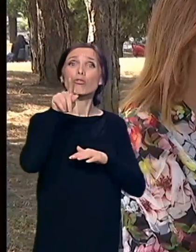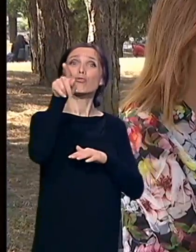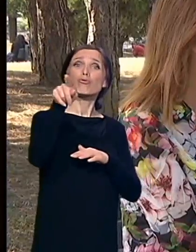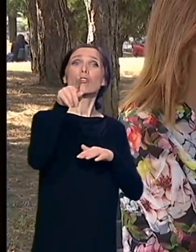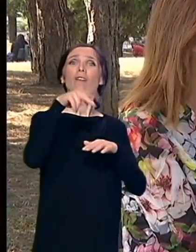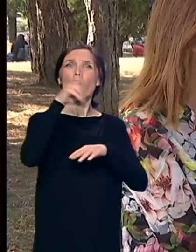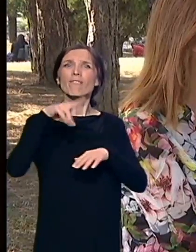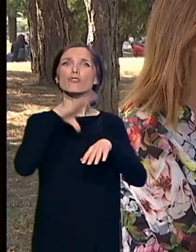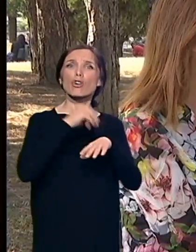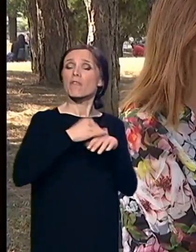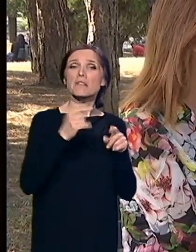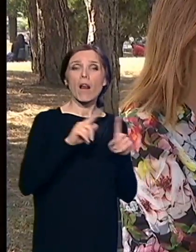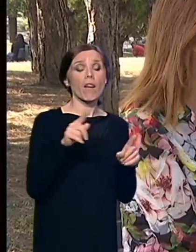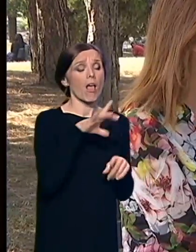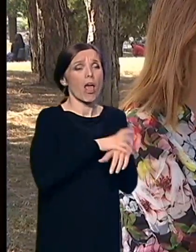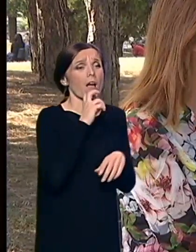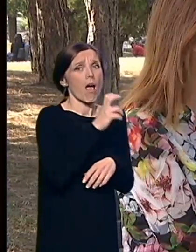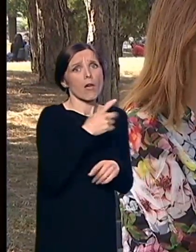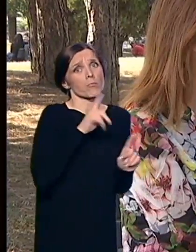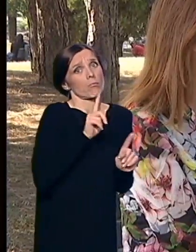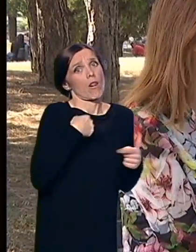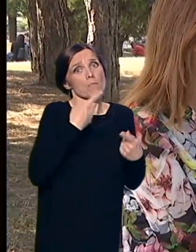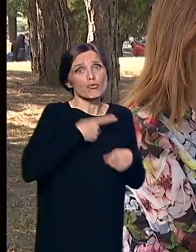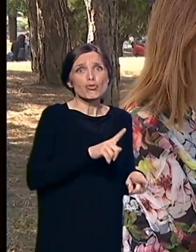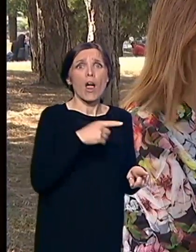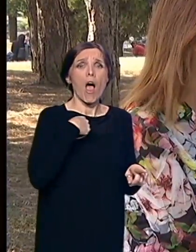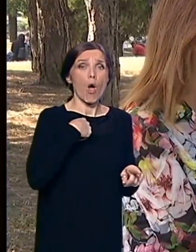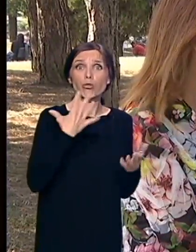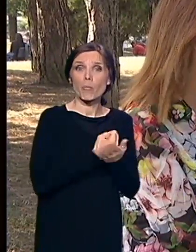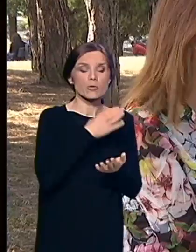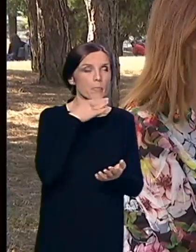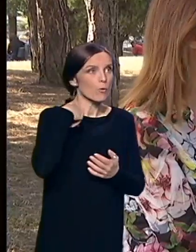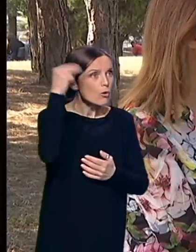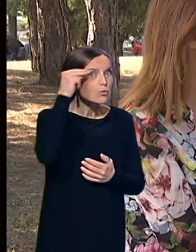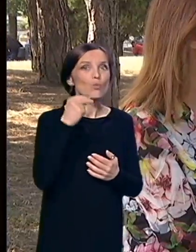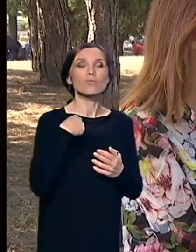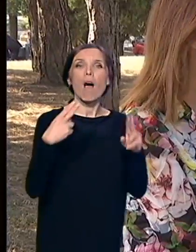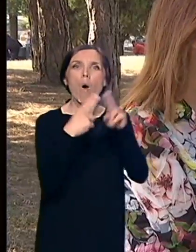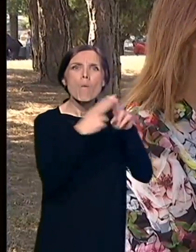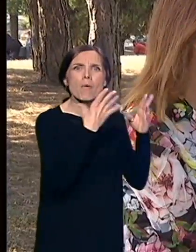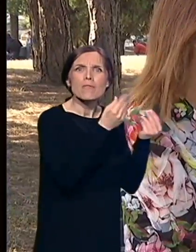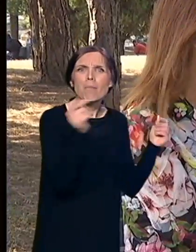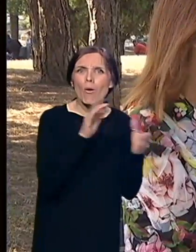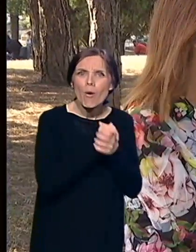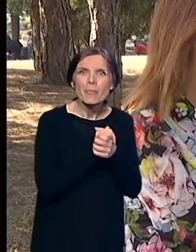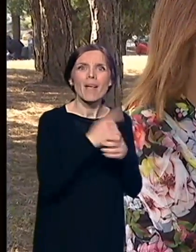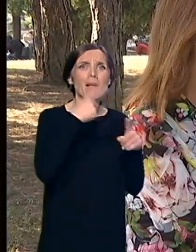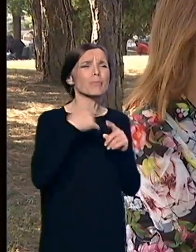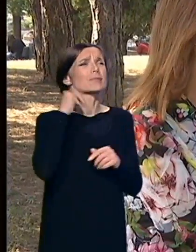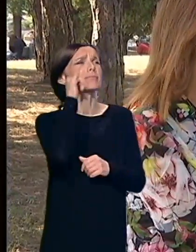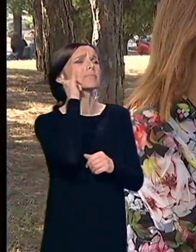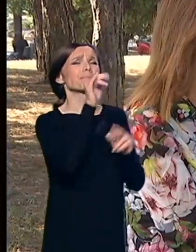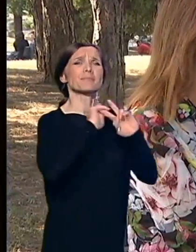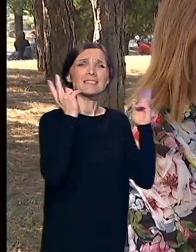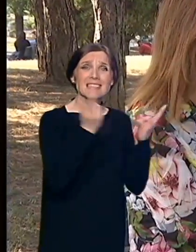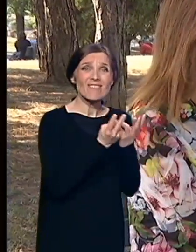jako lepo iskustvo, stekao dosta prijatelja, proputovao sam svet, uspio sam da radim jednom timu koji je,